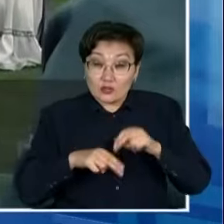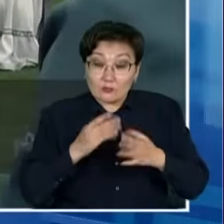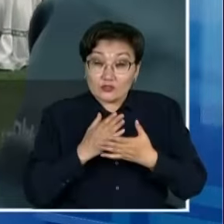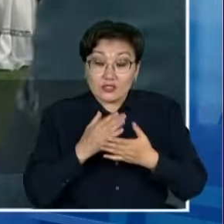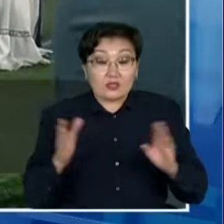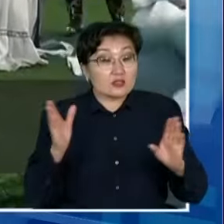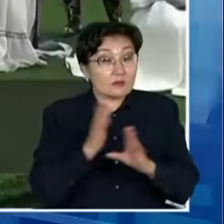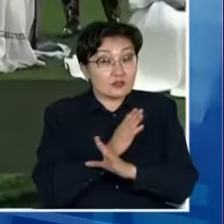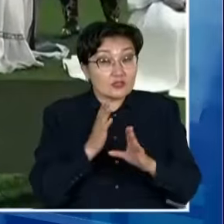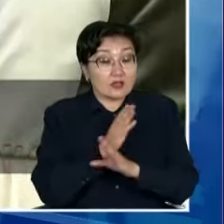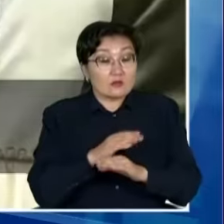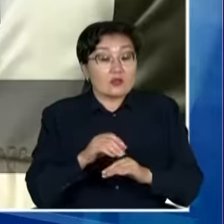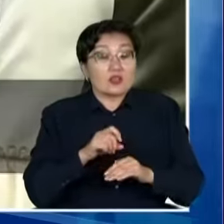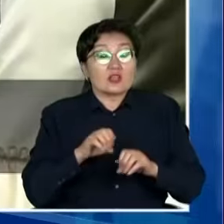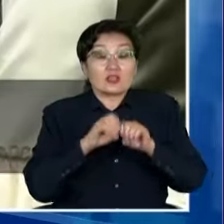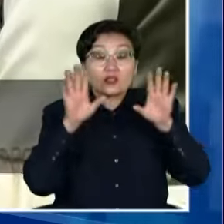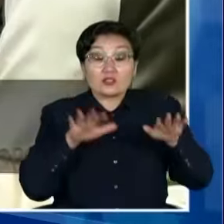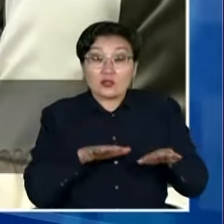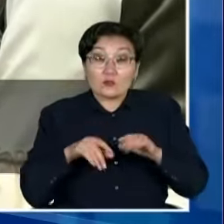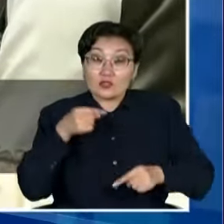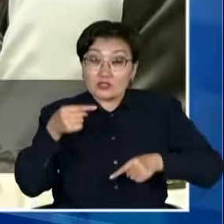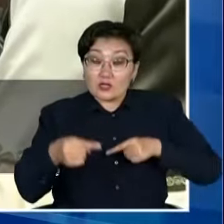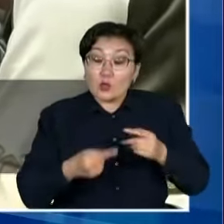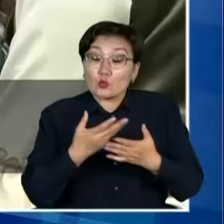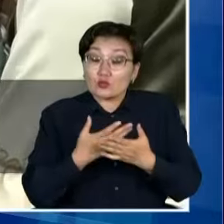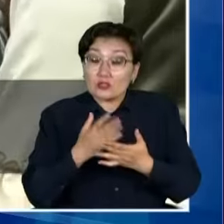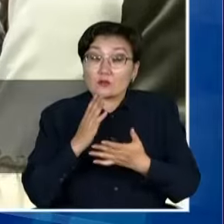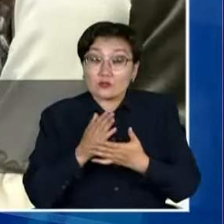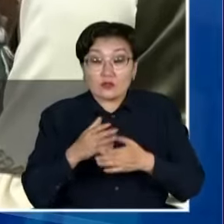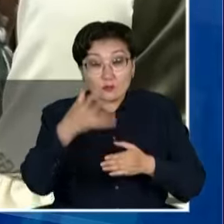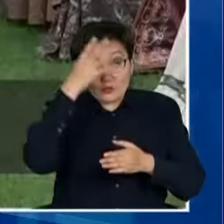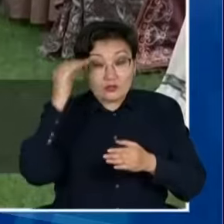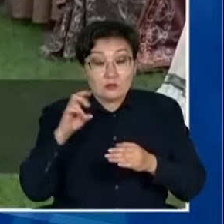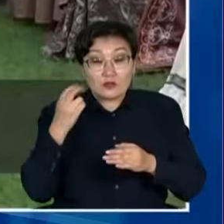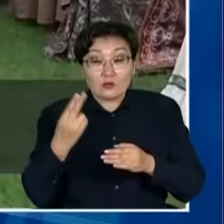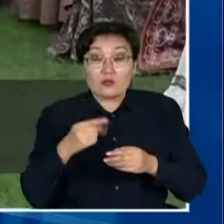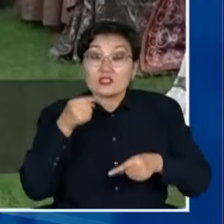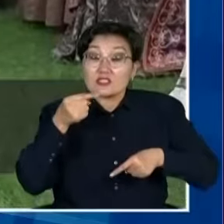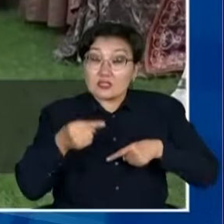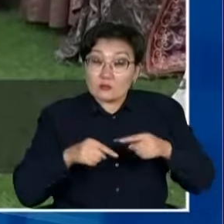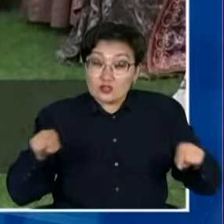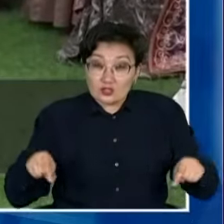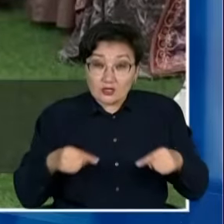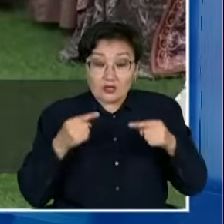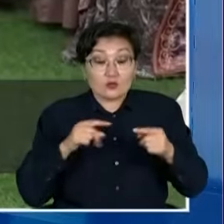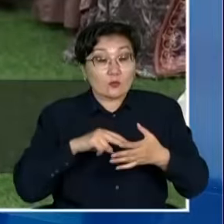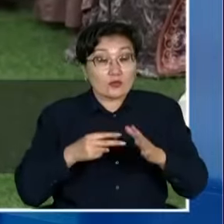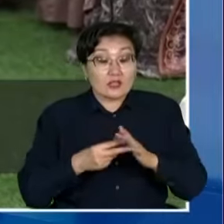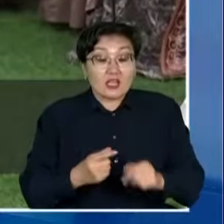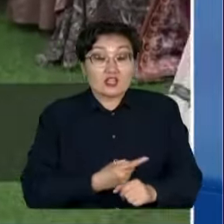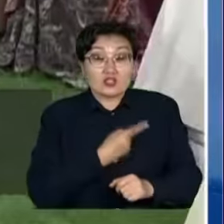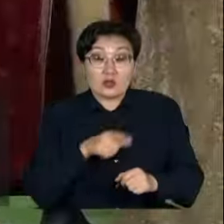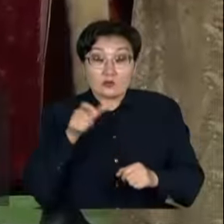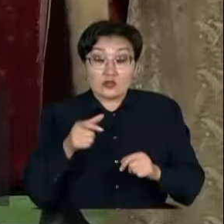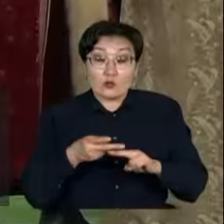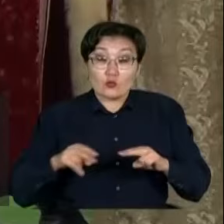олардың табиғаты, қасиетті жері мен салт-дәстүрі дәріптеліп жатыр. Ұмыт болған ұлттық құндылықтарымызды да жаңғыртуды көздеген шеберлер де